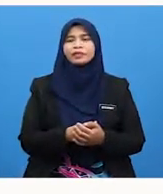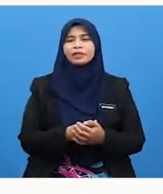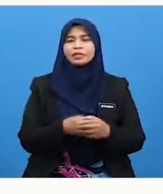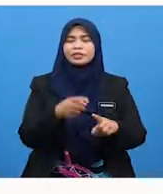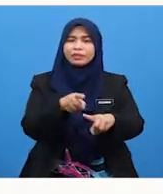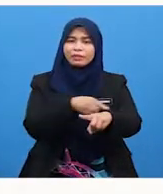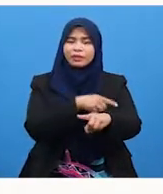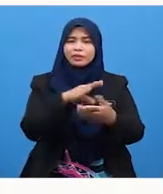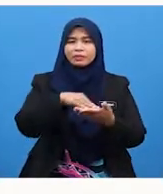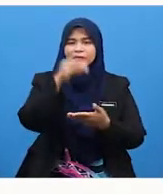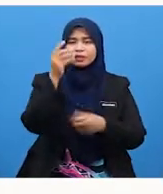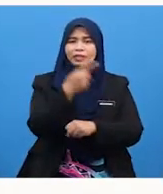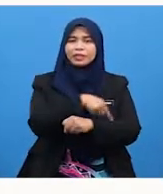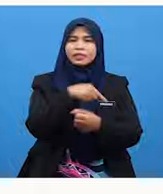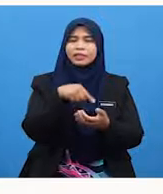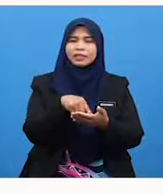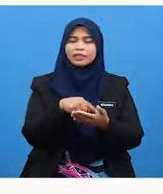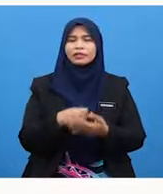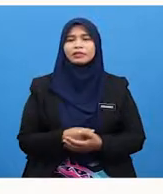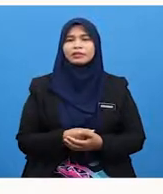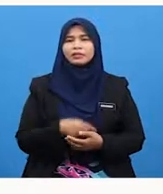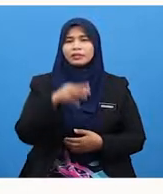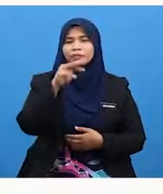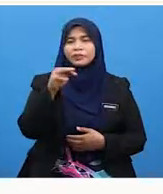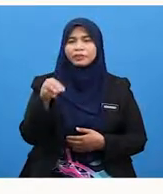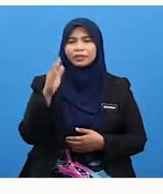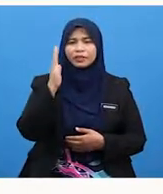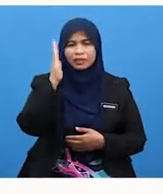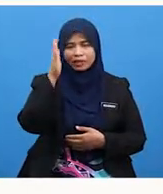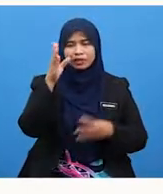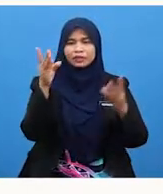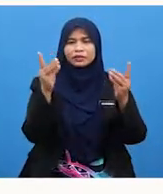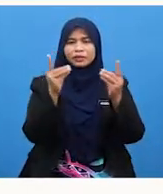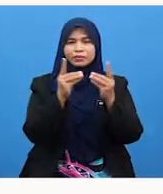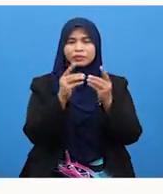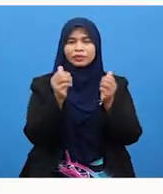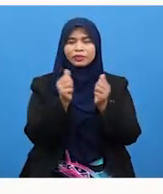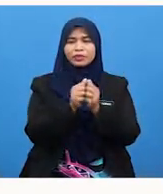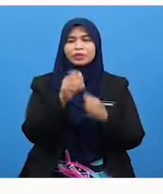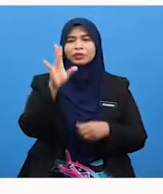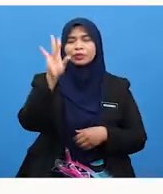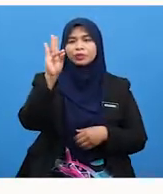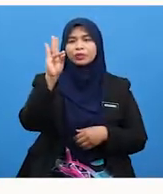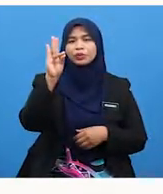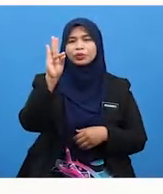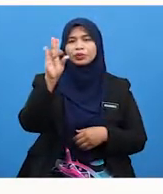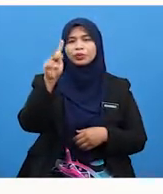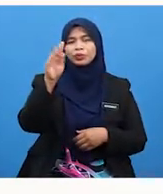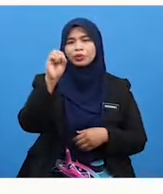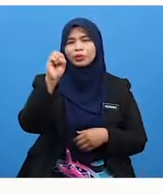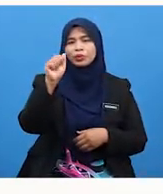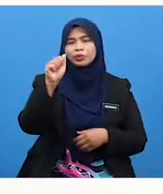Sepanjang pembelajaran hari ini, murid-murid akan jumpa dengan 7 kosakata